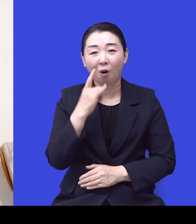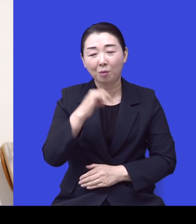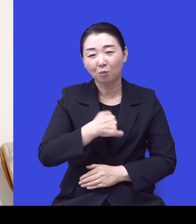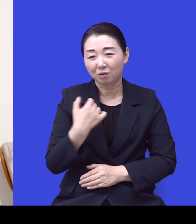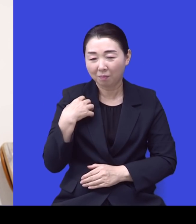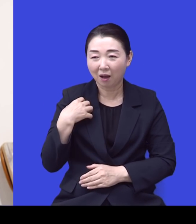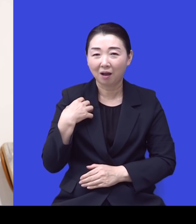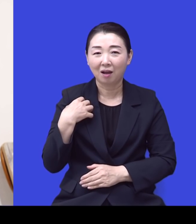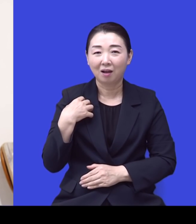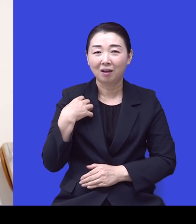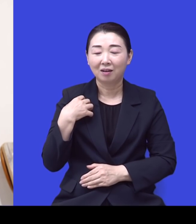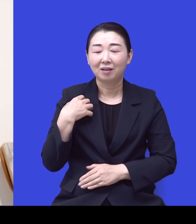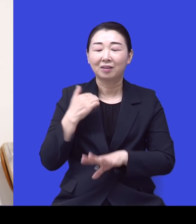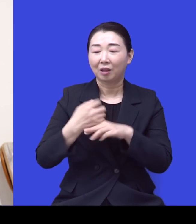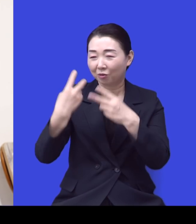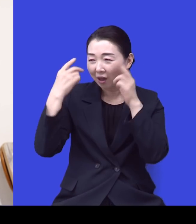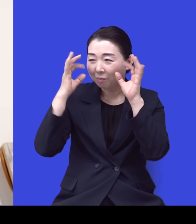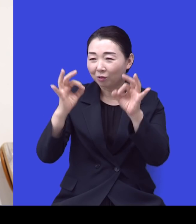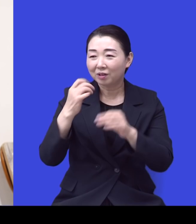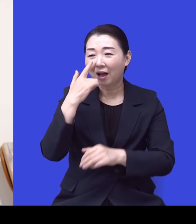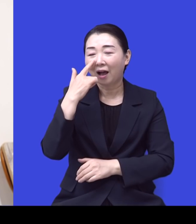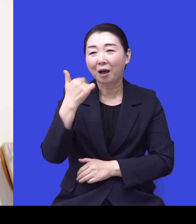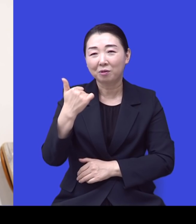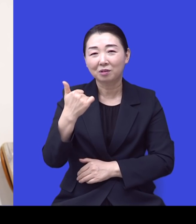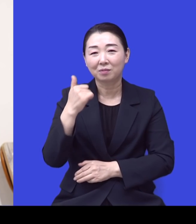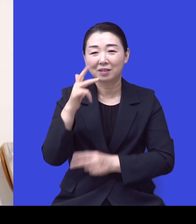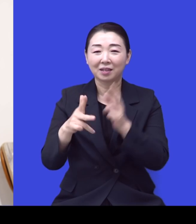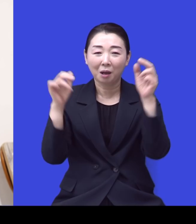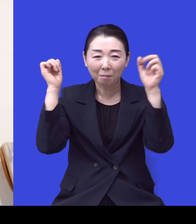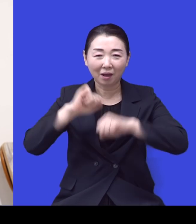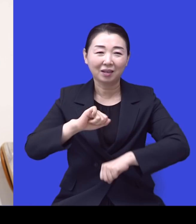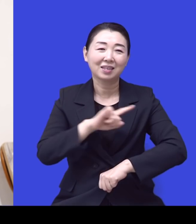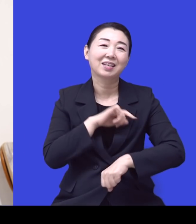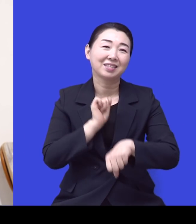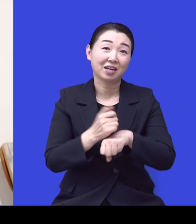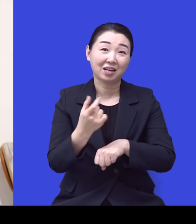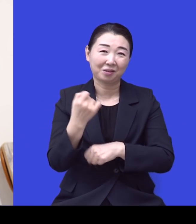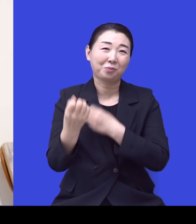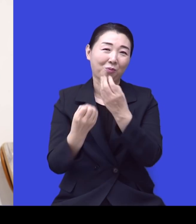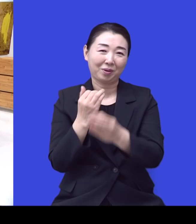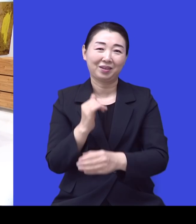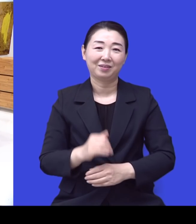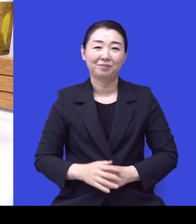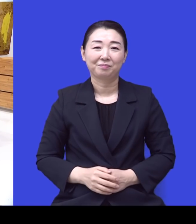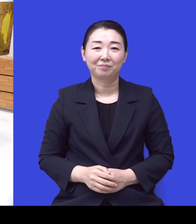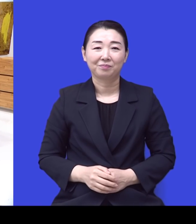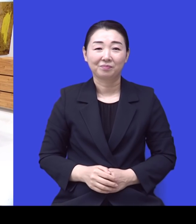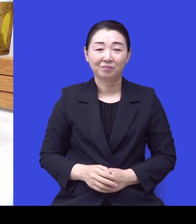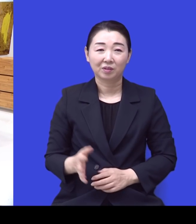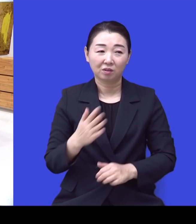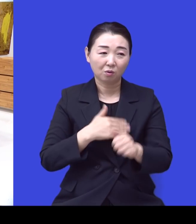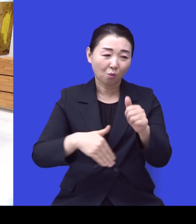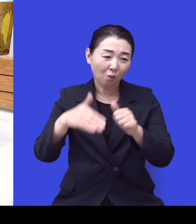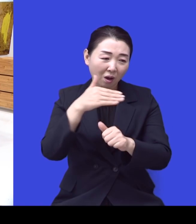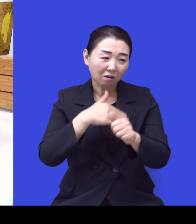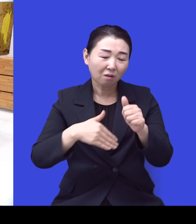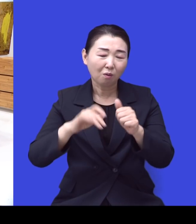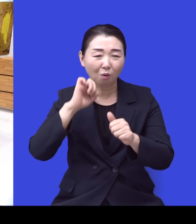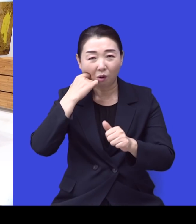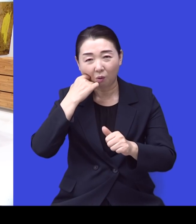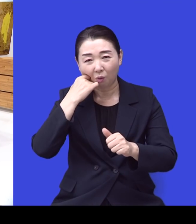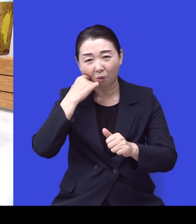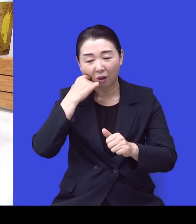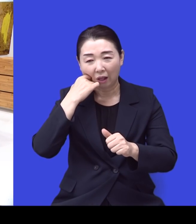거다. 아, 그래서 네, 그런 돌아보니까 예. 그런 고백을 하게 되죠. 그럼 이제 예. 더 어려운 환경 속으로 이전하셨고